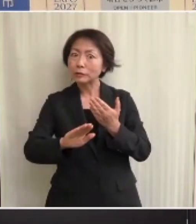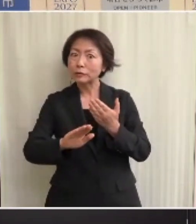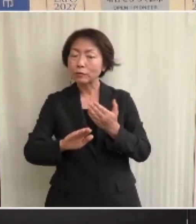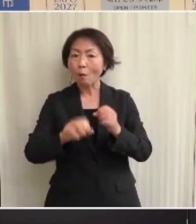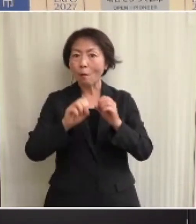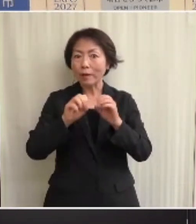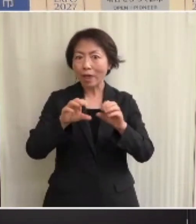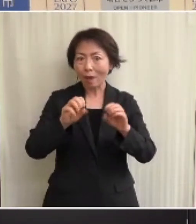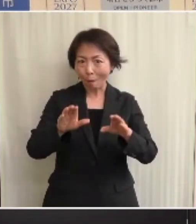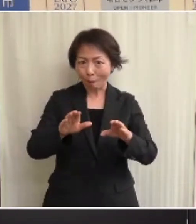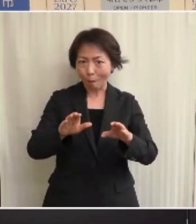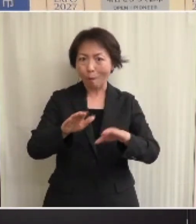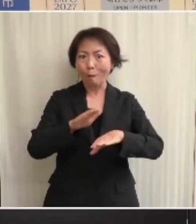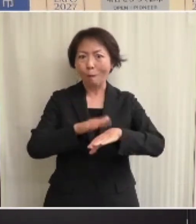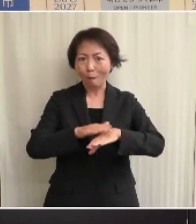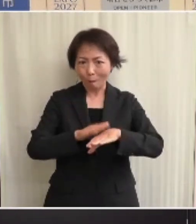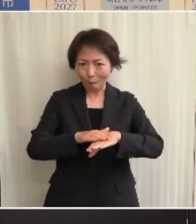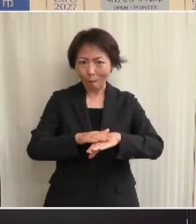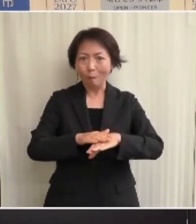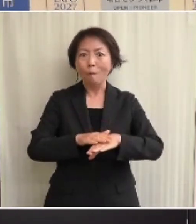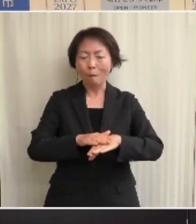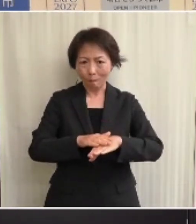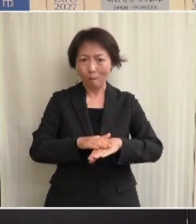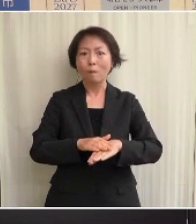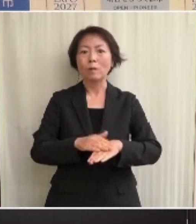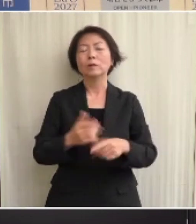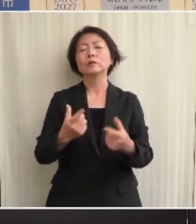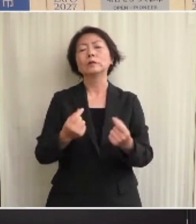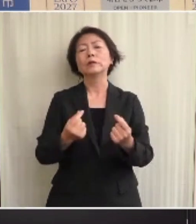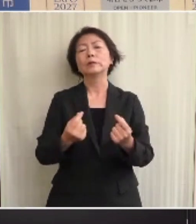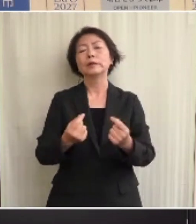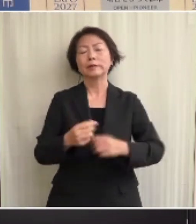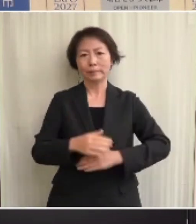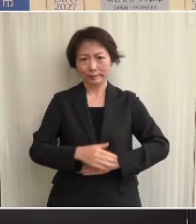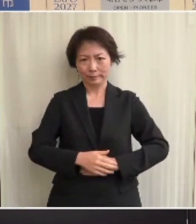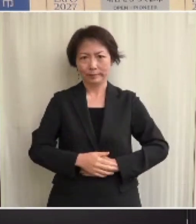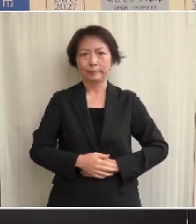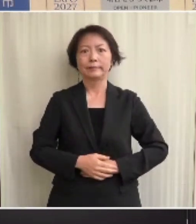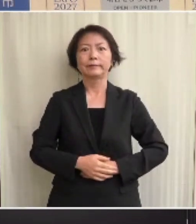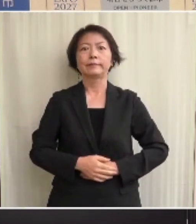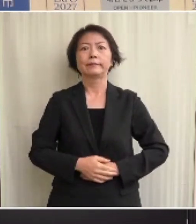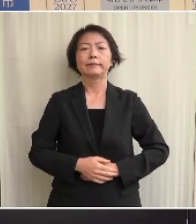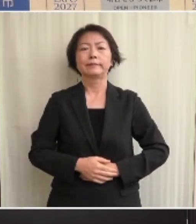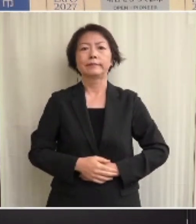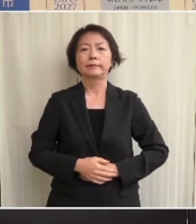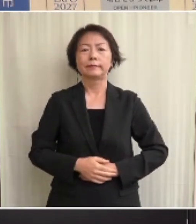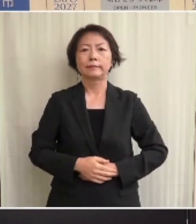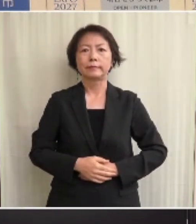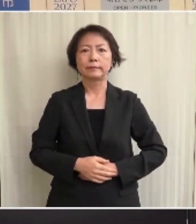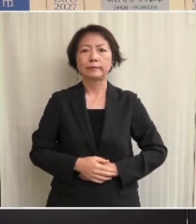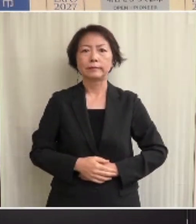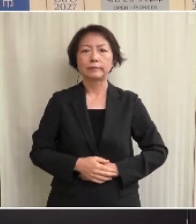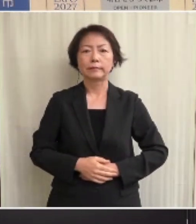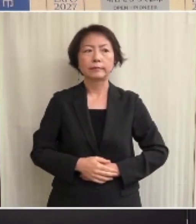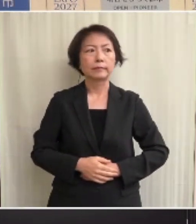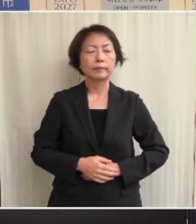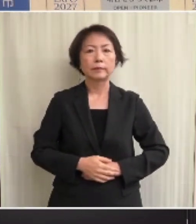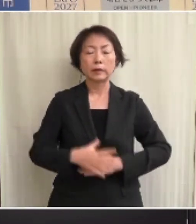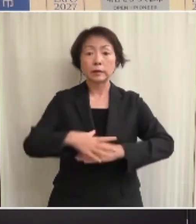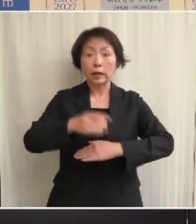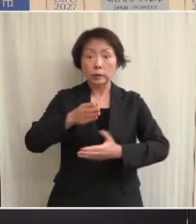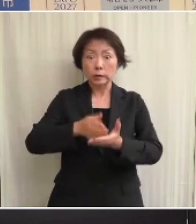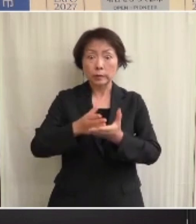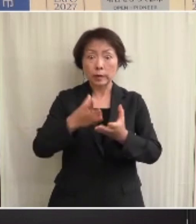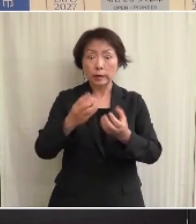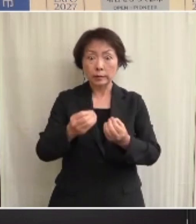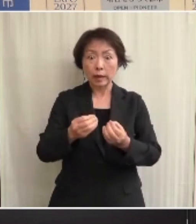流すと、 その発令が出た場合ですね。 わかりました、ありがとうございます。と、市長に冒頭おっしゃっていただいたかと